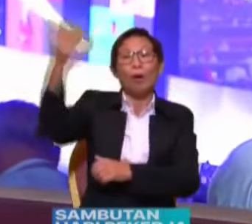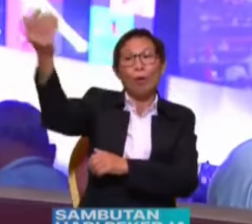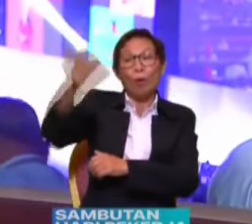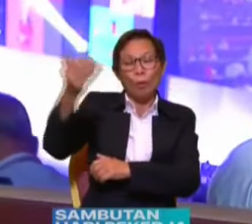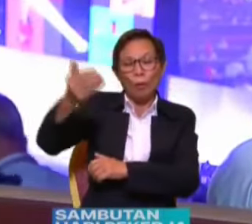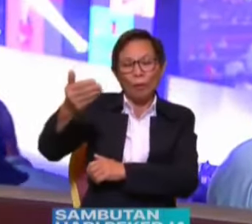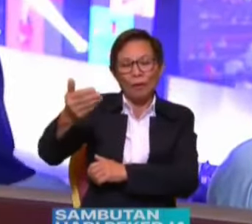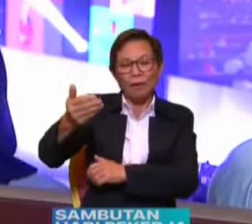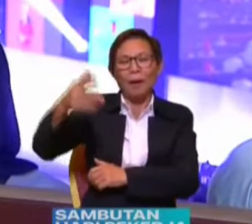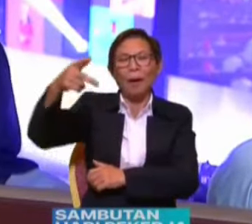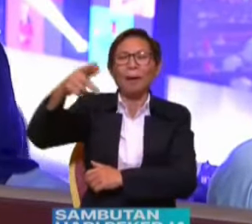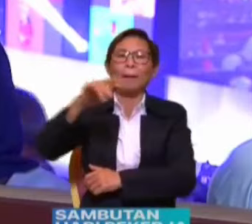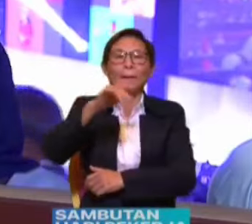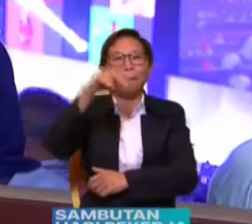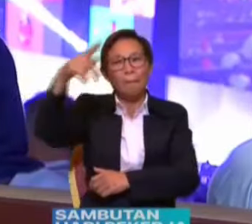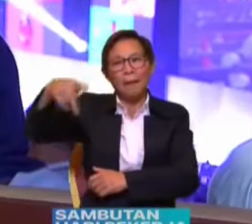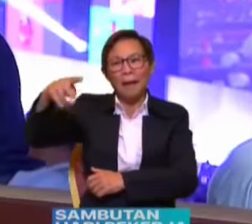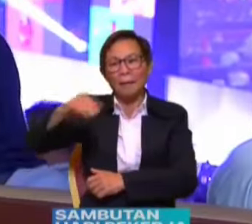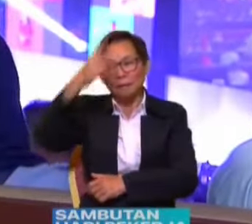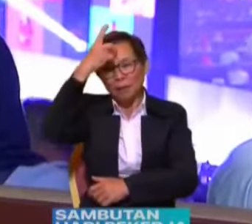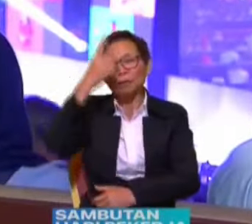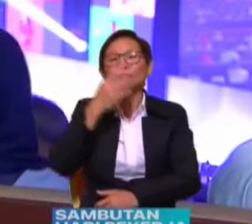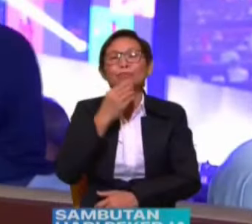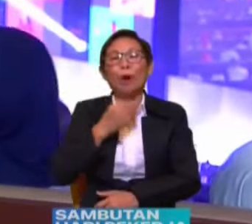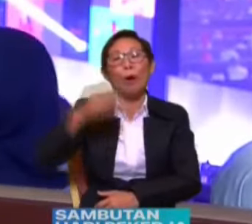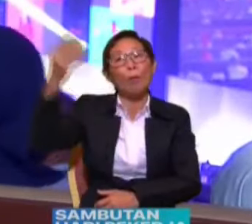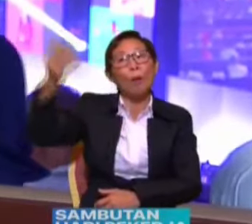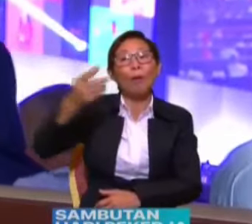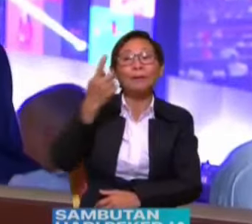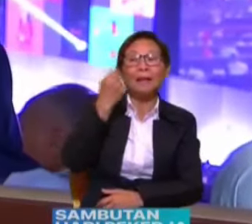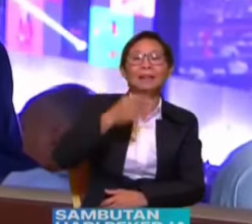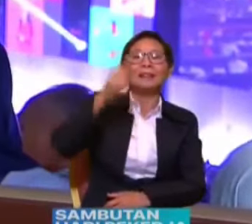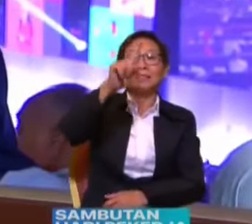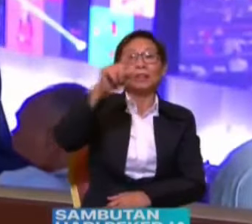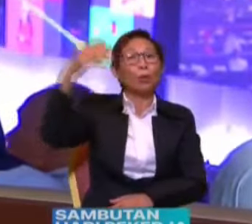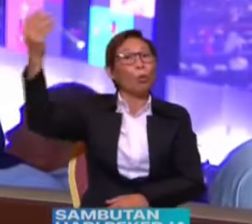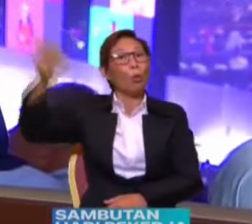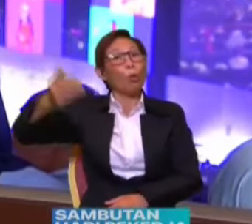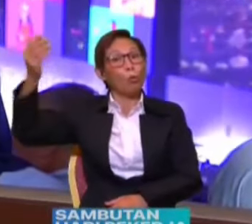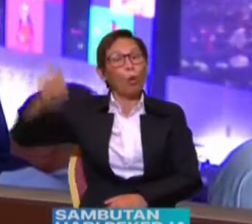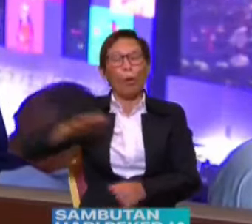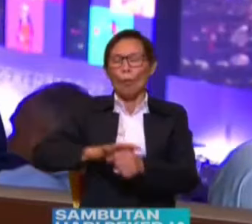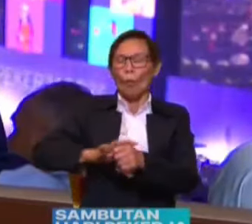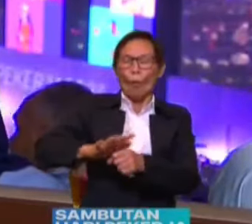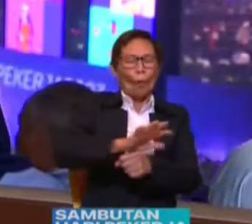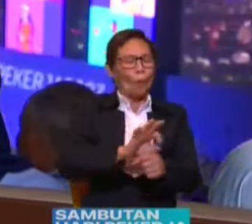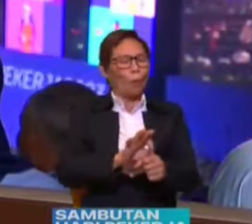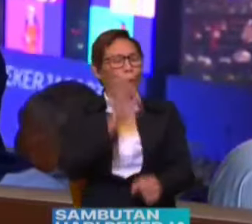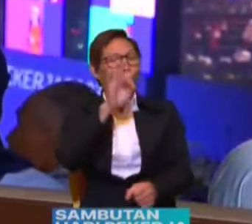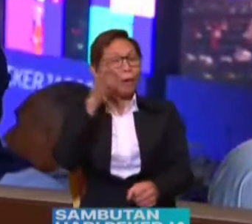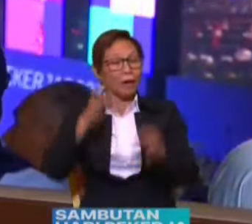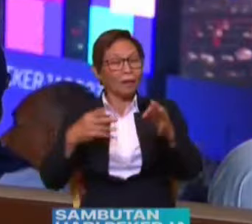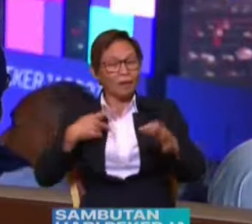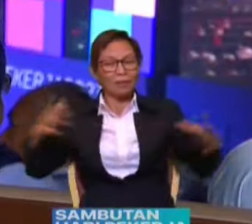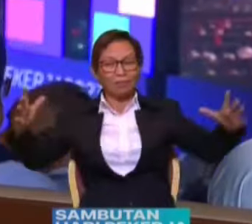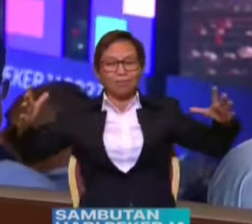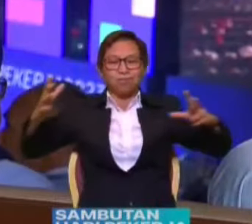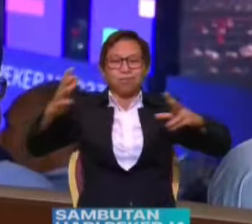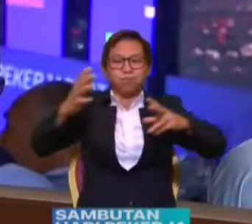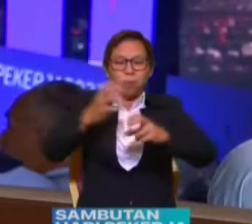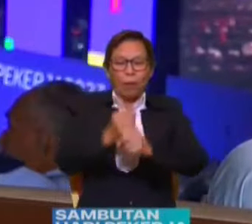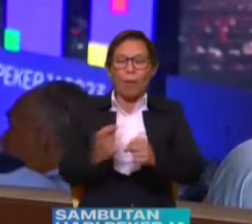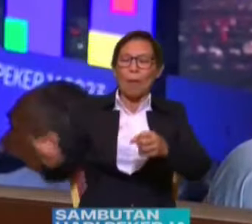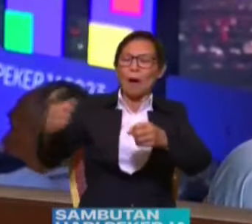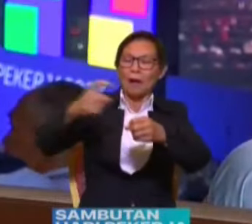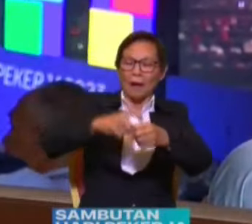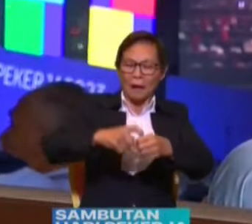yang dibawakan oleh Yang Amat Berhormat Perdana Menteri Datuk Seri Anwar Ibrahim. Satu ucapan yang penuh semangat, dan kalau kita dapat simpulkan